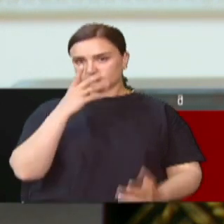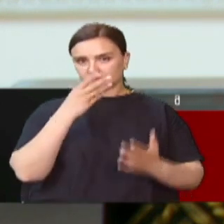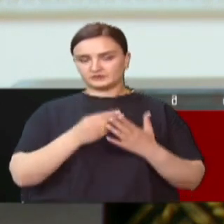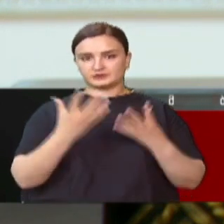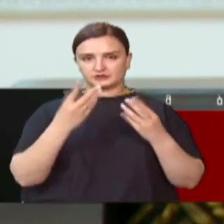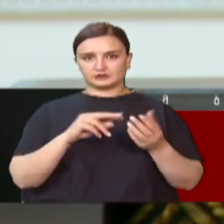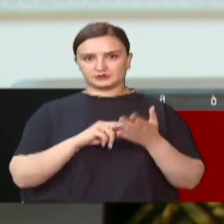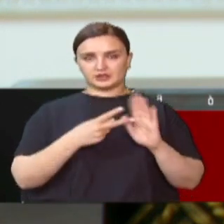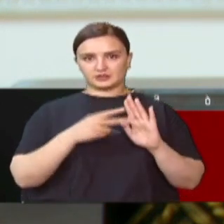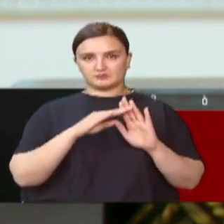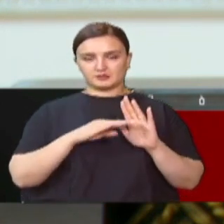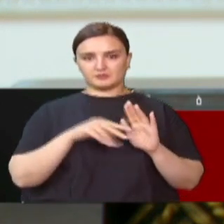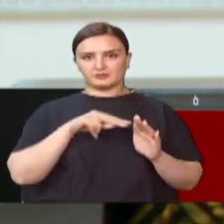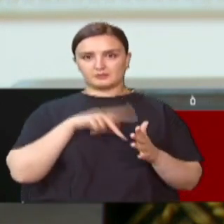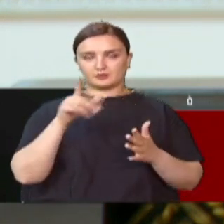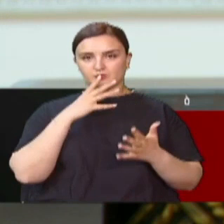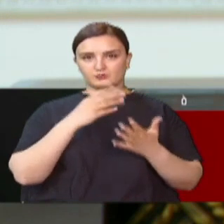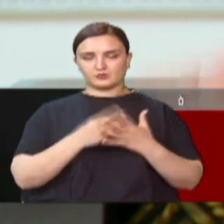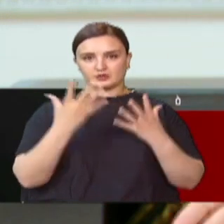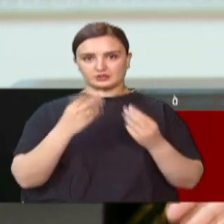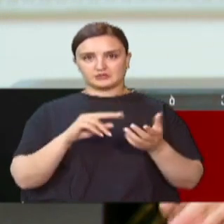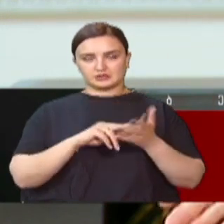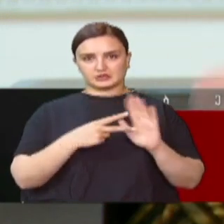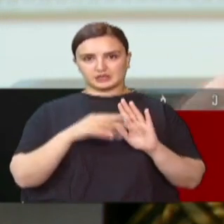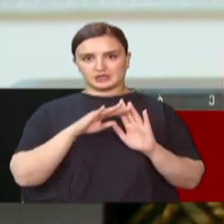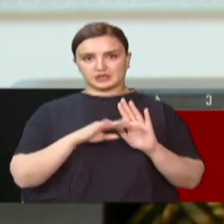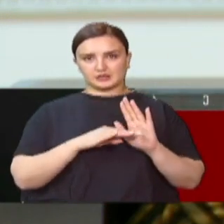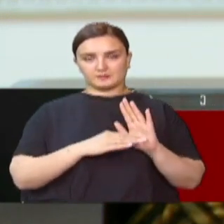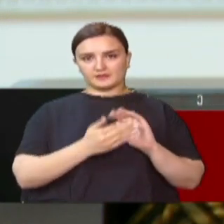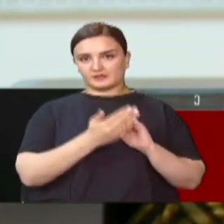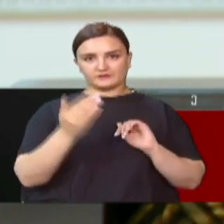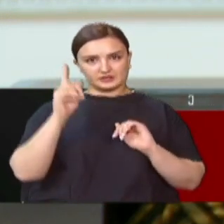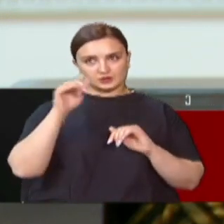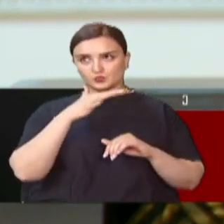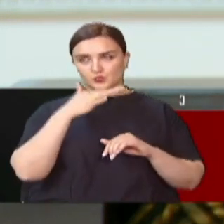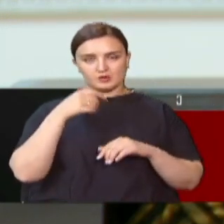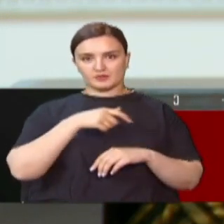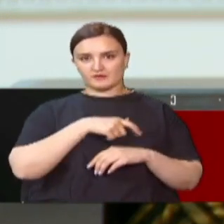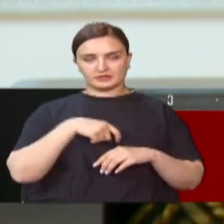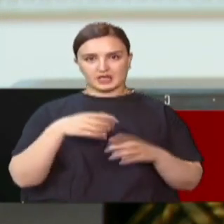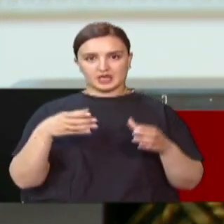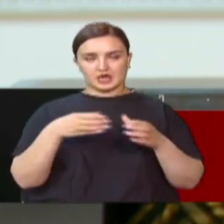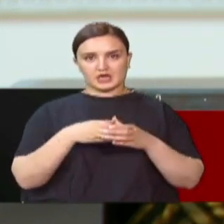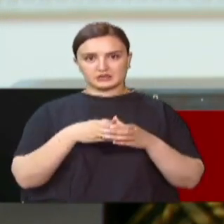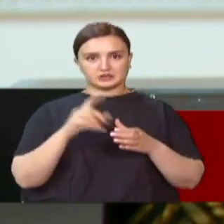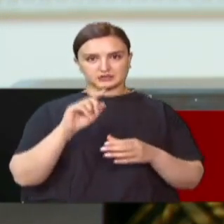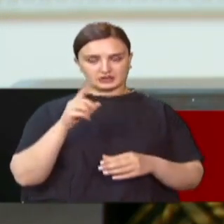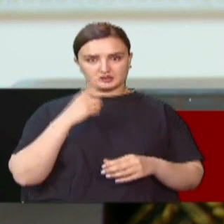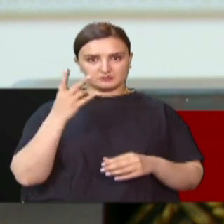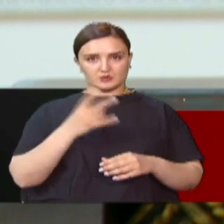წესრიგი, პარლამენტს აქვს თავის დღის წესრიგი. თქვენ იცით, რომ აქაც უამრავი დელეგაცია, რა თქმა